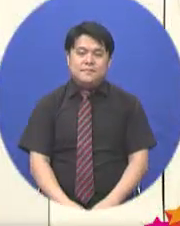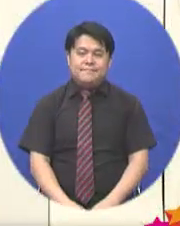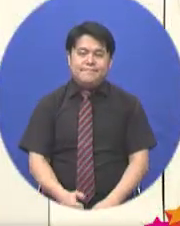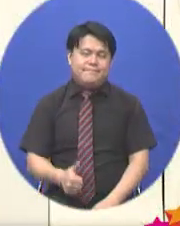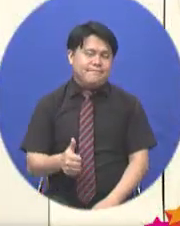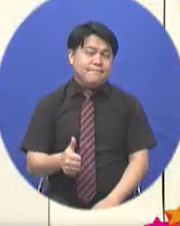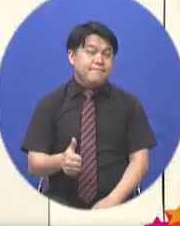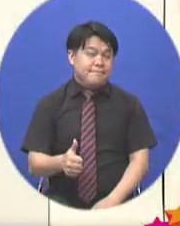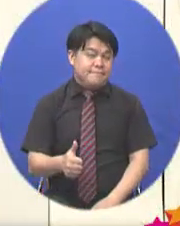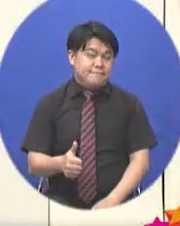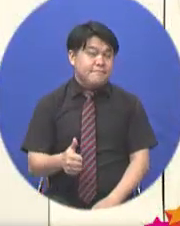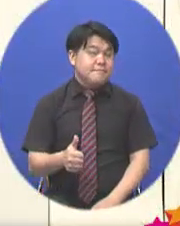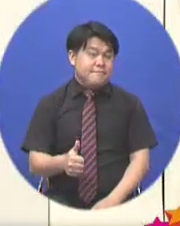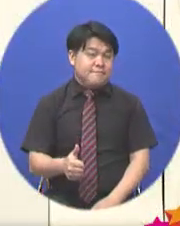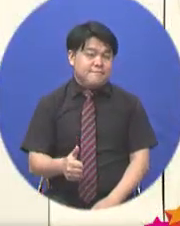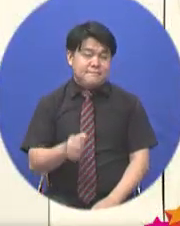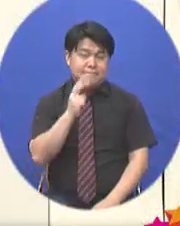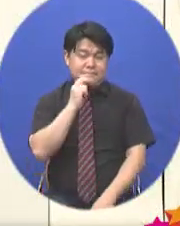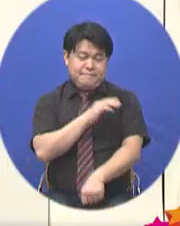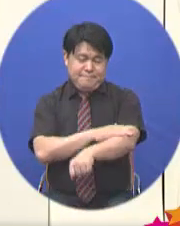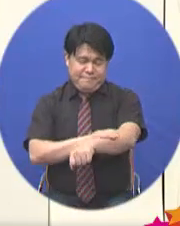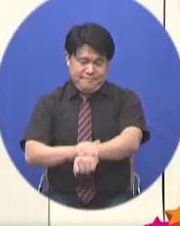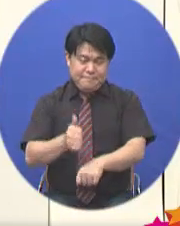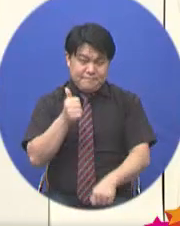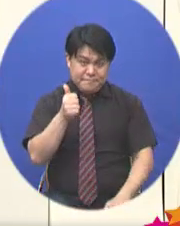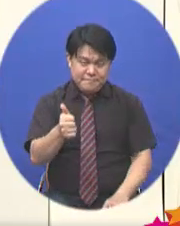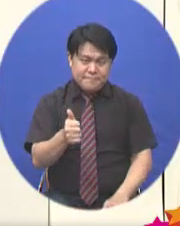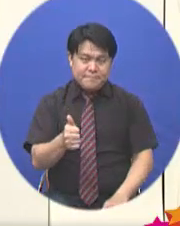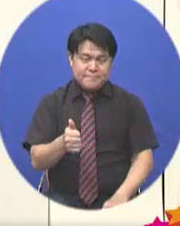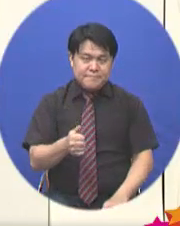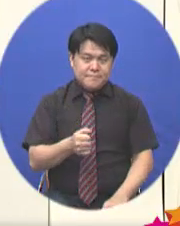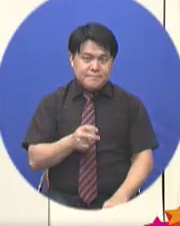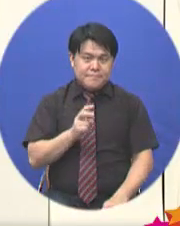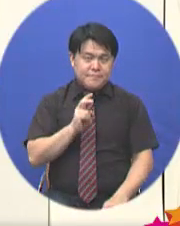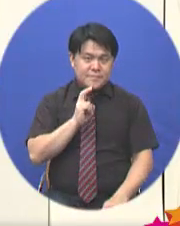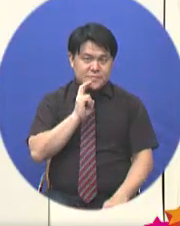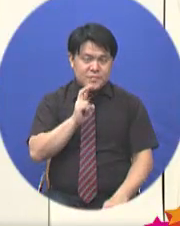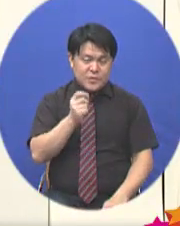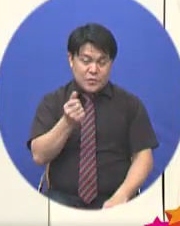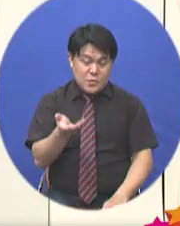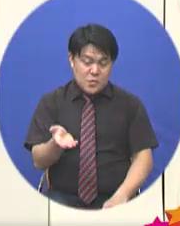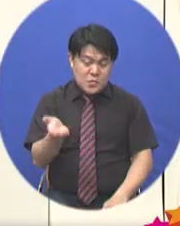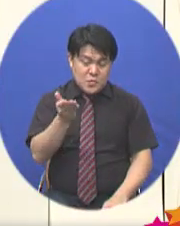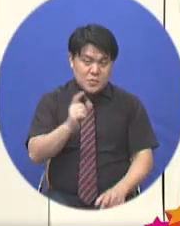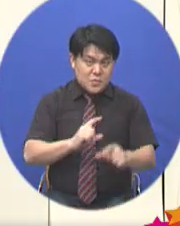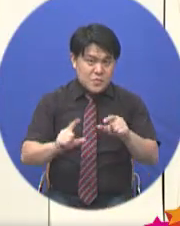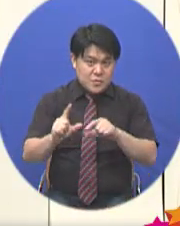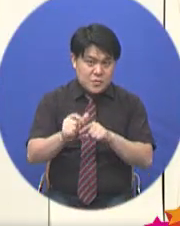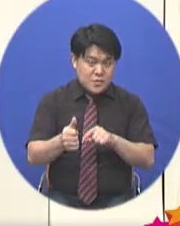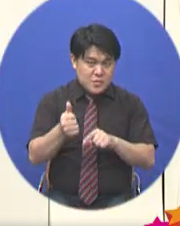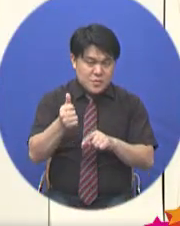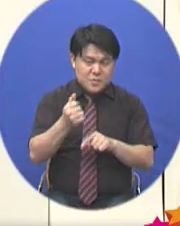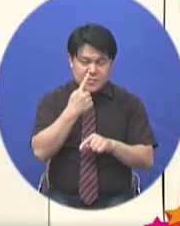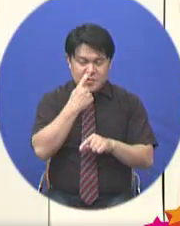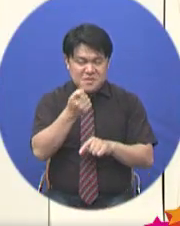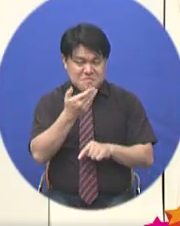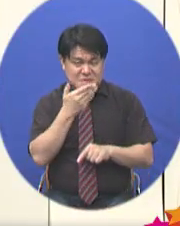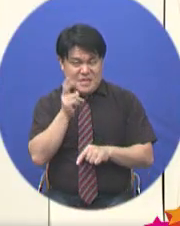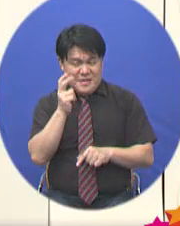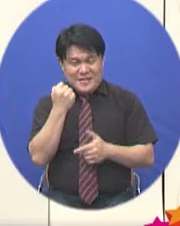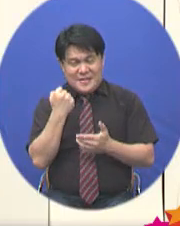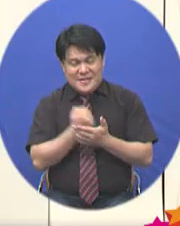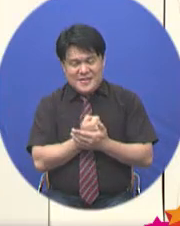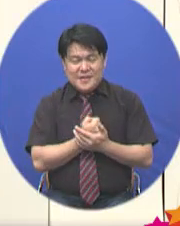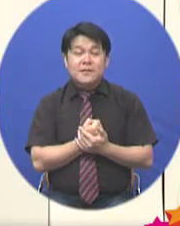네, 아주 잘하셨습니다. 조금 음 좀 높여서 부르셨으면 아주 멋진 소리가 나왔을 맞아요. 것 같은데